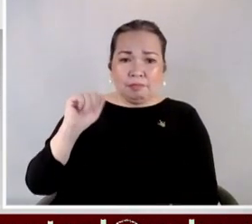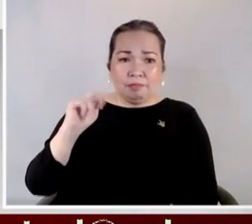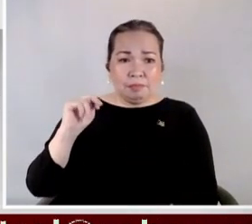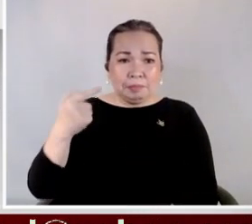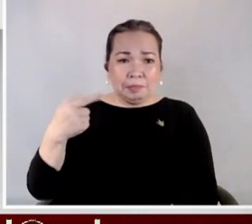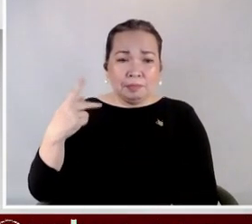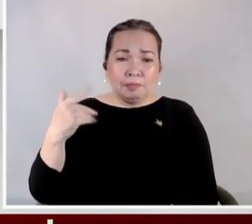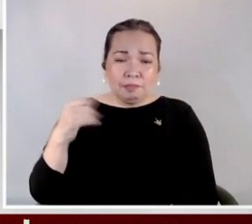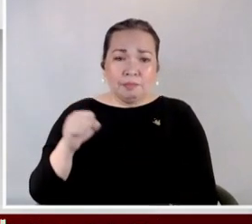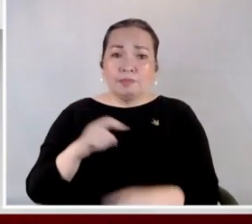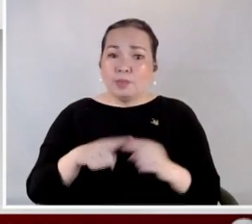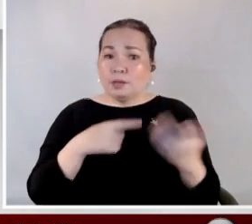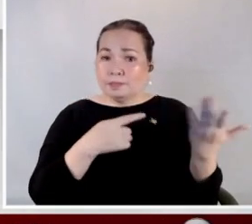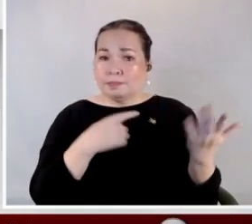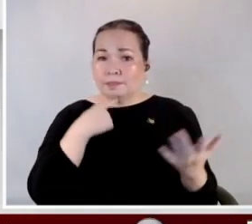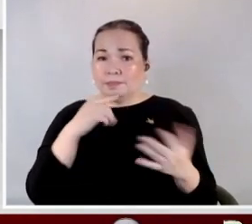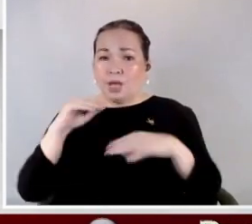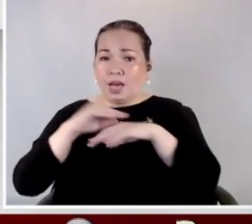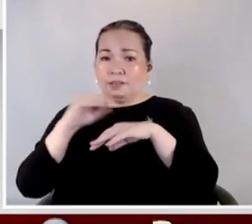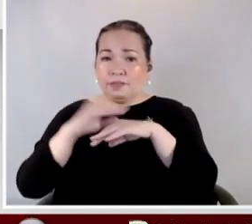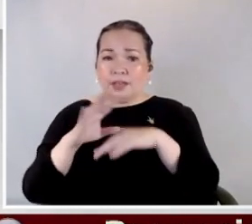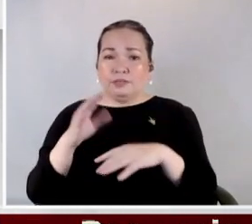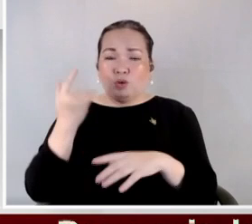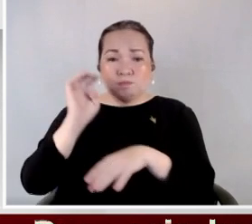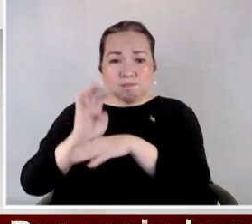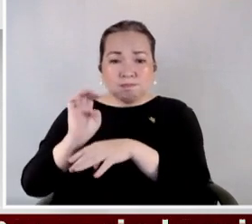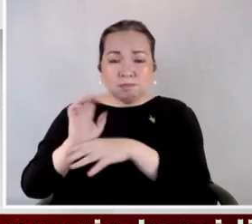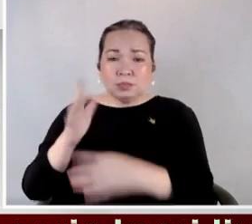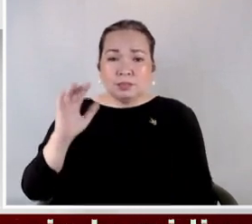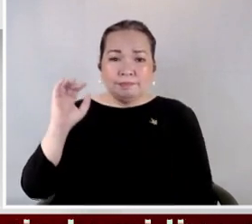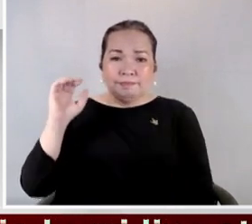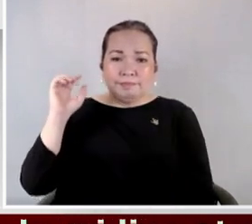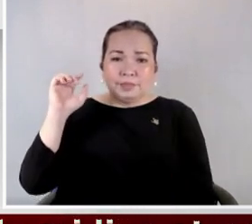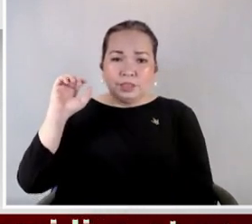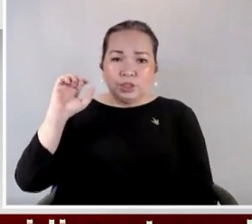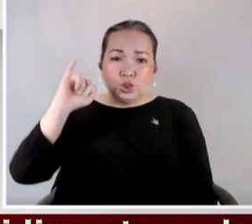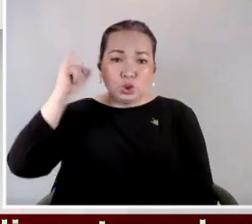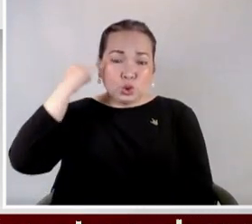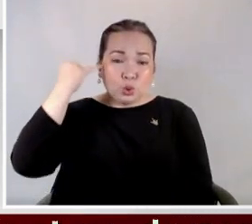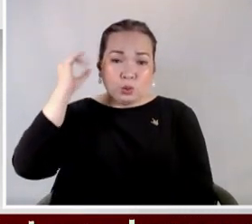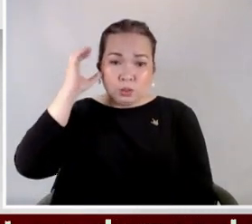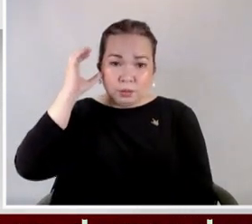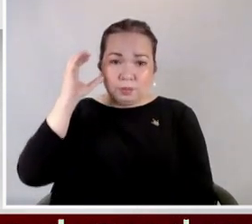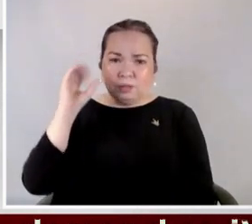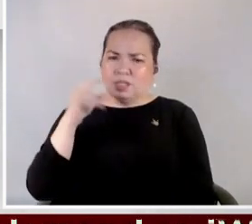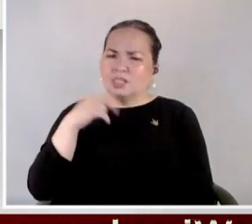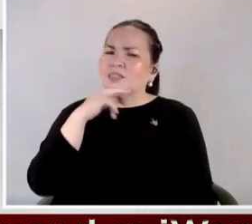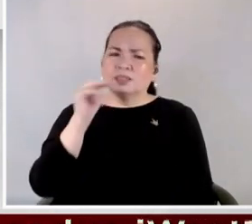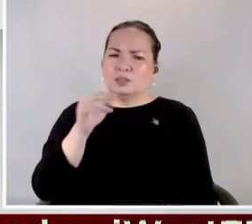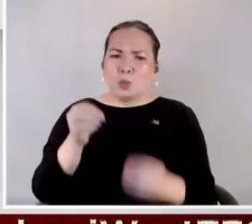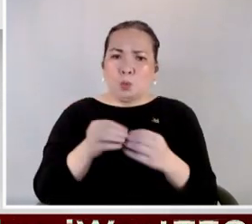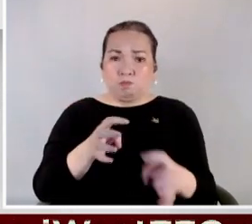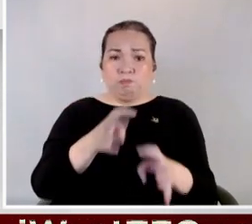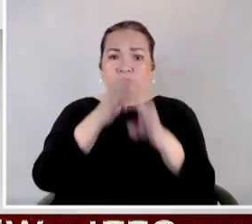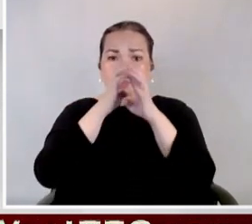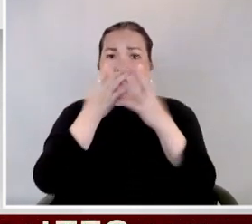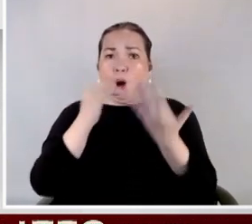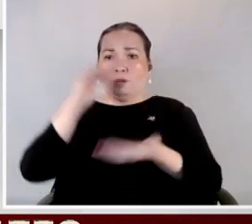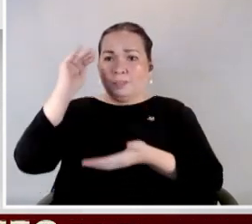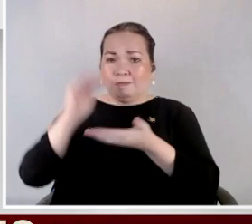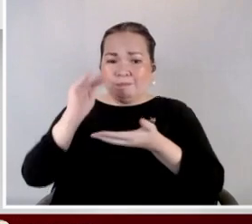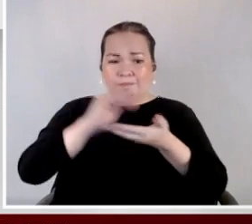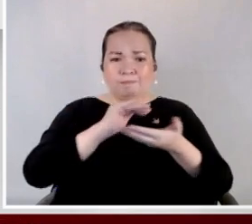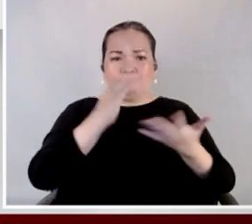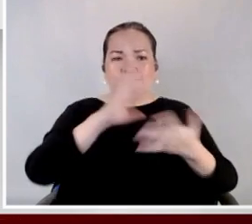for Entrepreneurship, Secretary Joy Concepcion, hindi kailangan ng bagong paghihigpit para labanan ang Omicron. Sapat na para sa